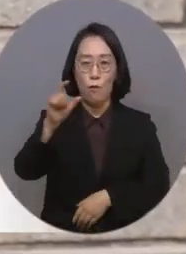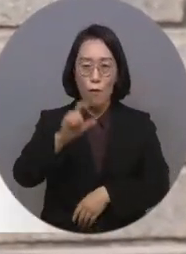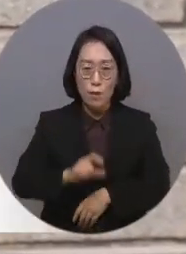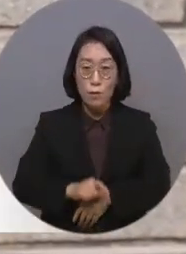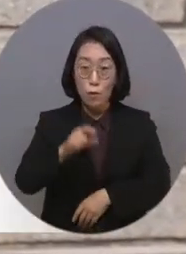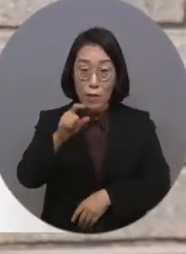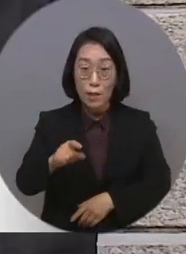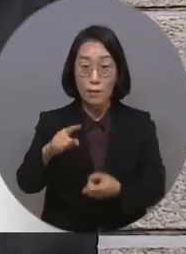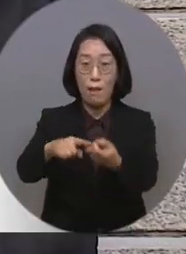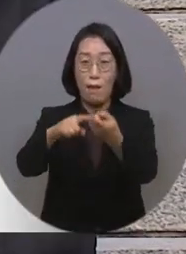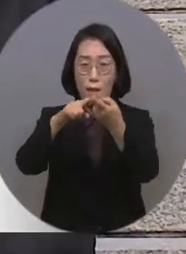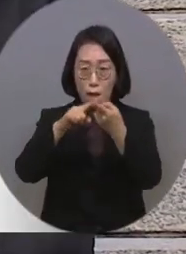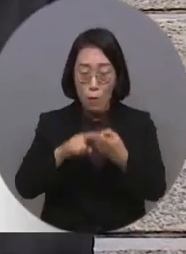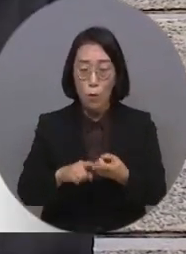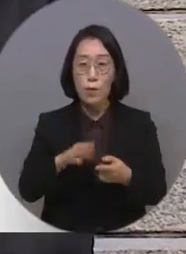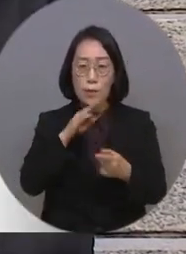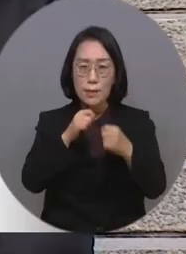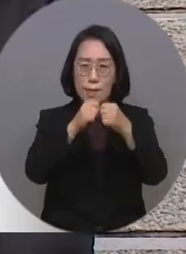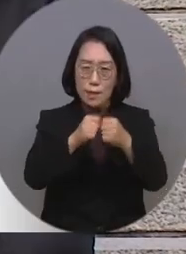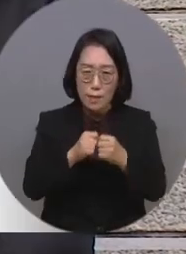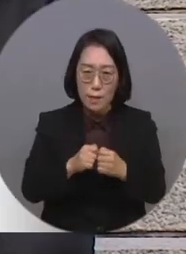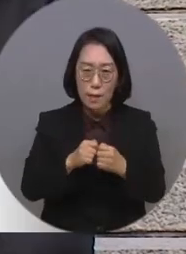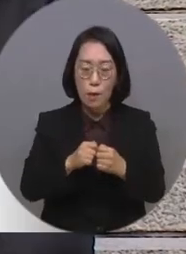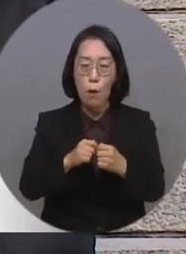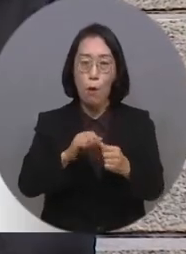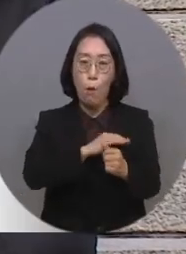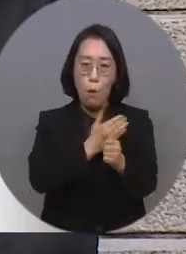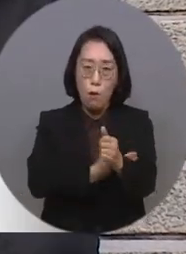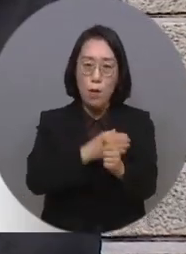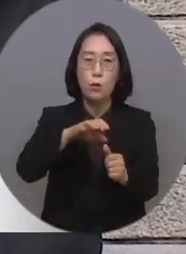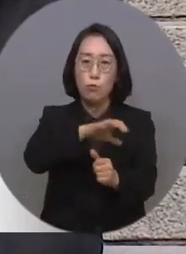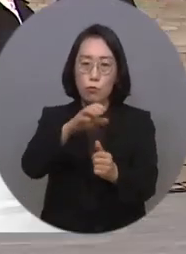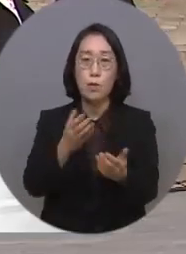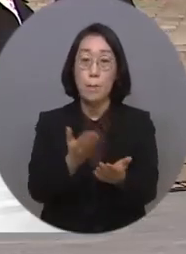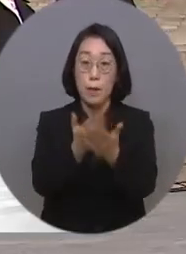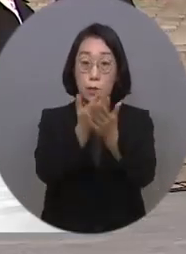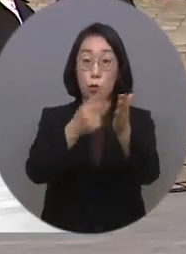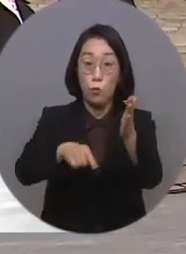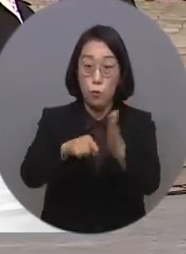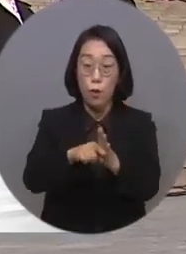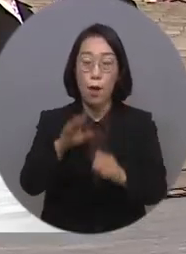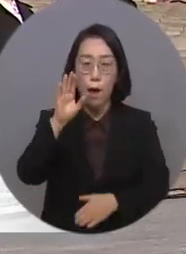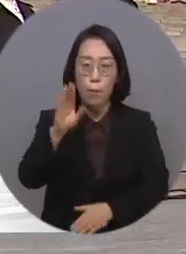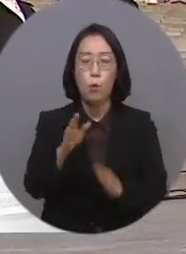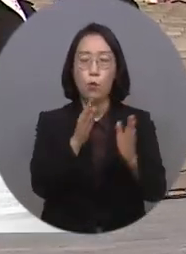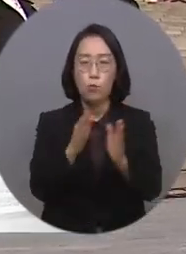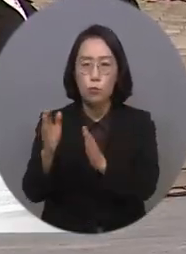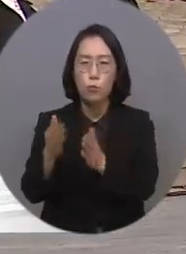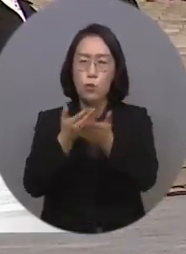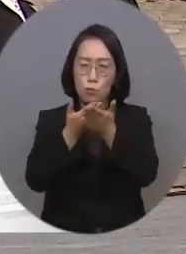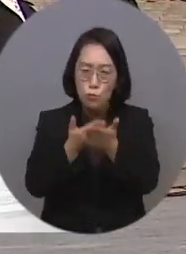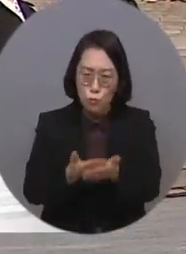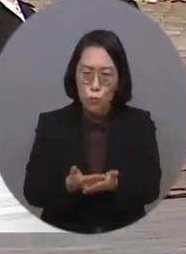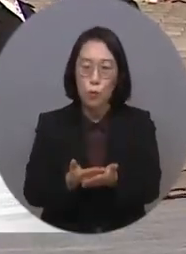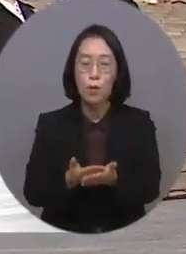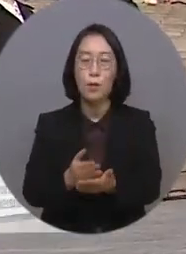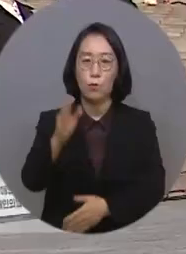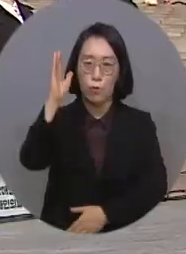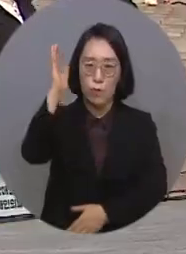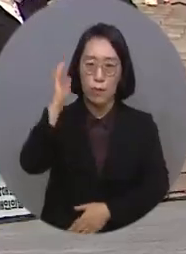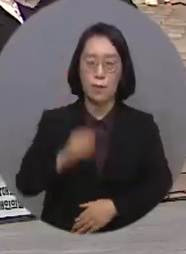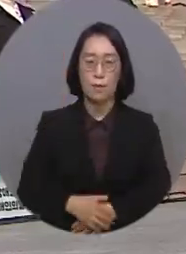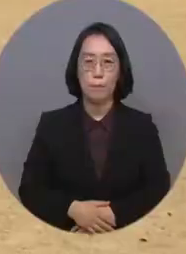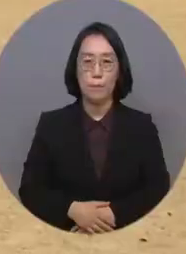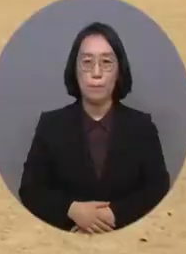선택 의정서를 통한 실질적인 권리 구제와 인권 증진을 위해 앞으로의 준비에 대한 당부도 잊지